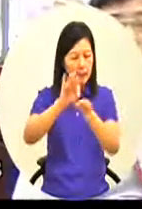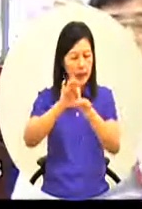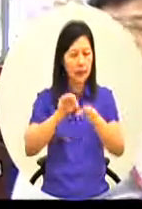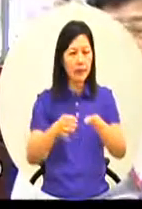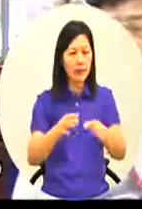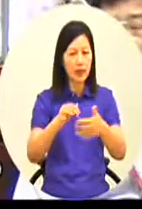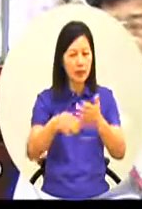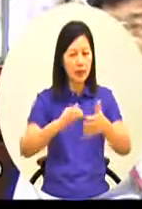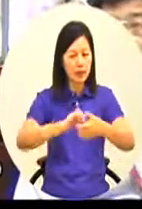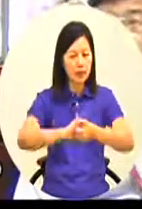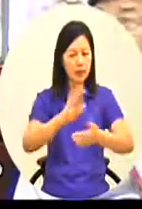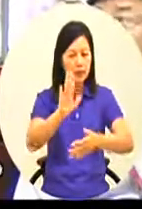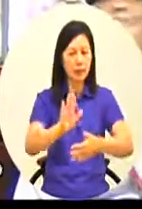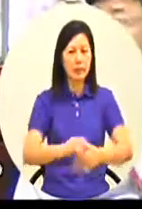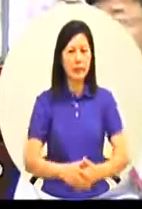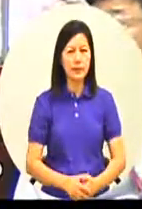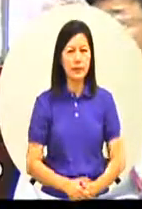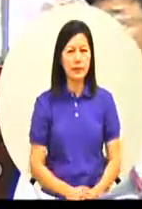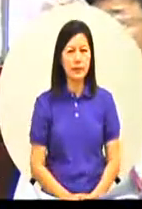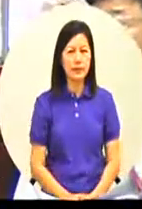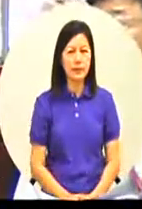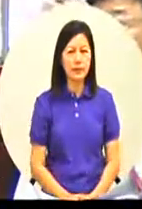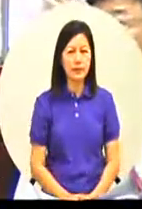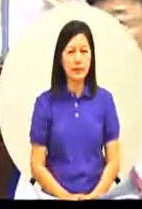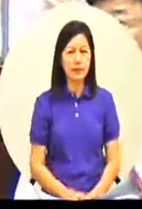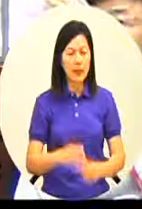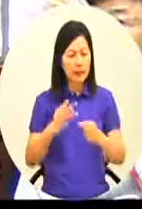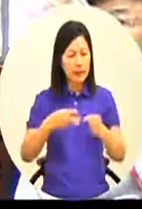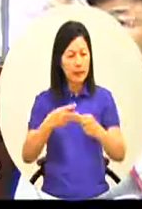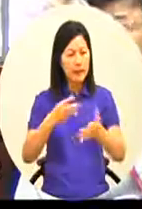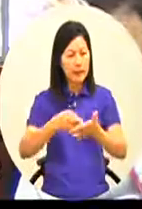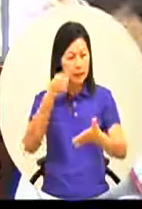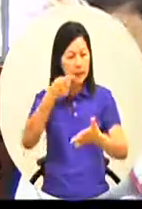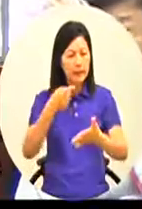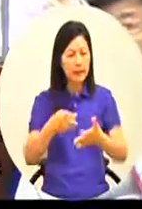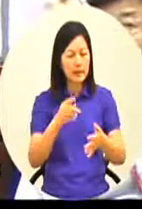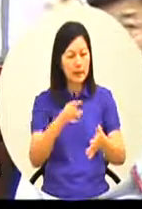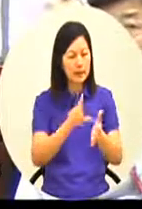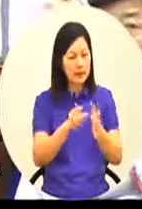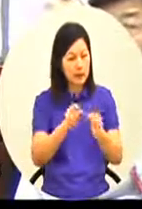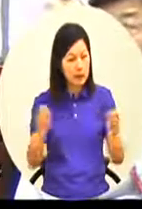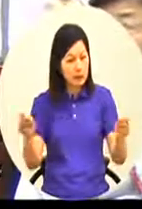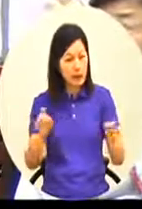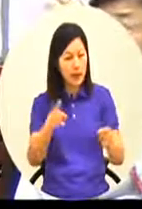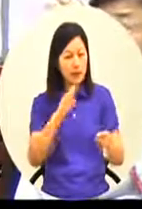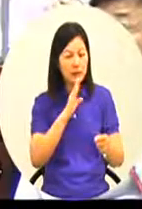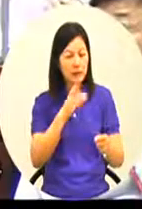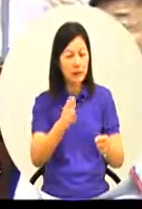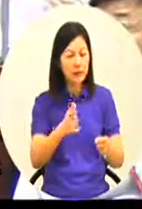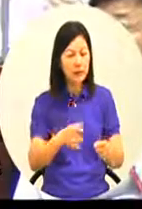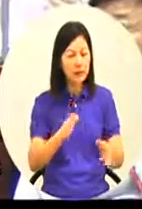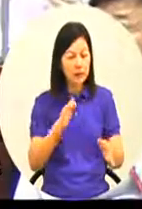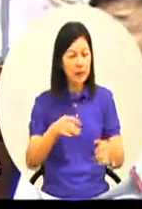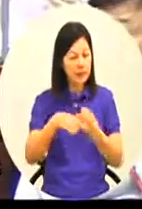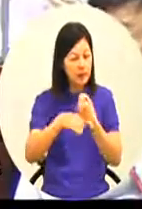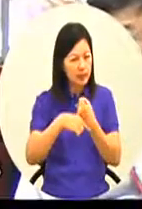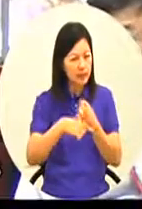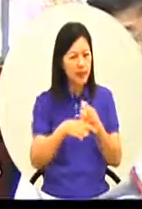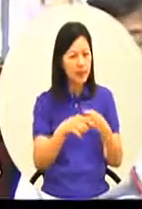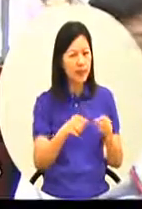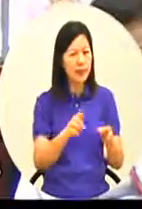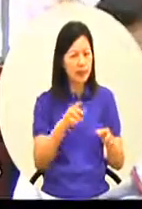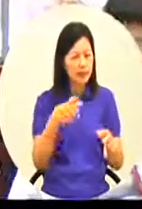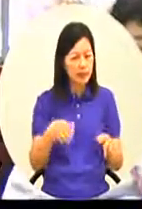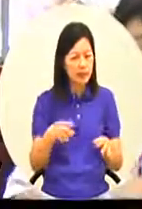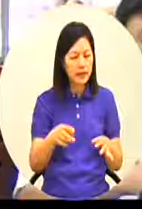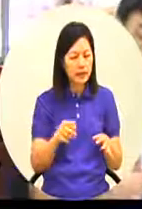的啊。刚刚你也提到说，这样的一个3年是不是会太长？事实上，内政部他现在是有在研议，准备把它